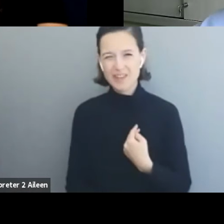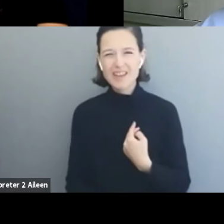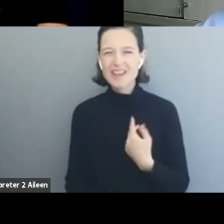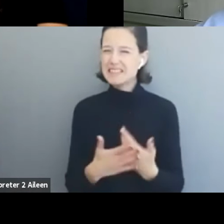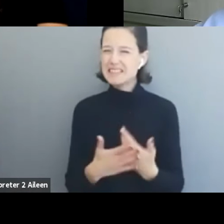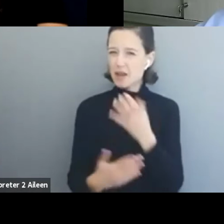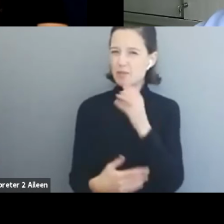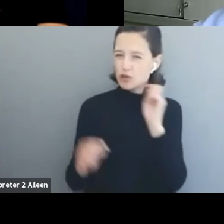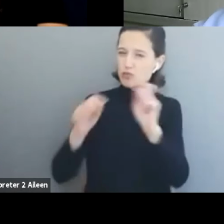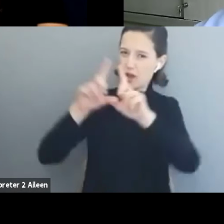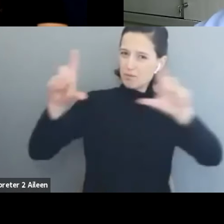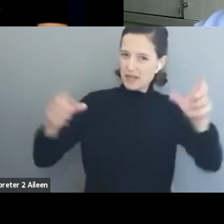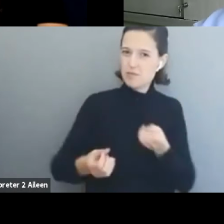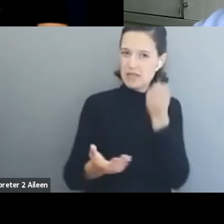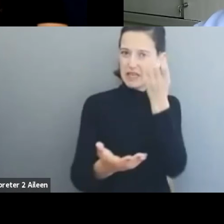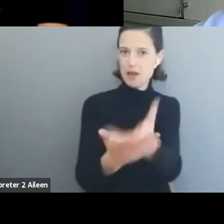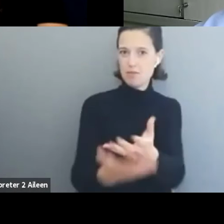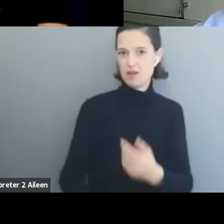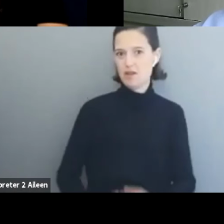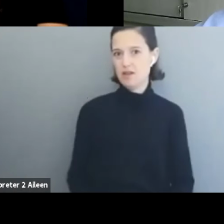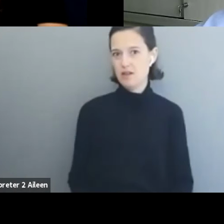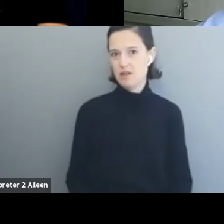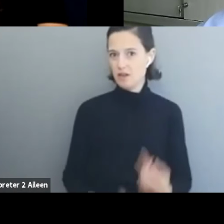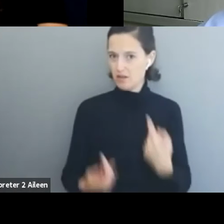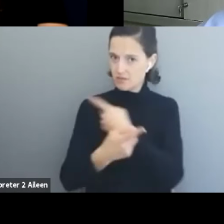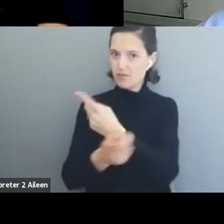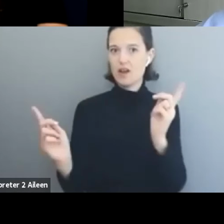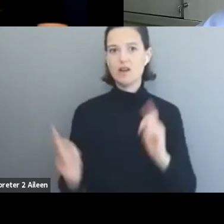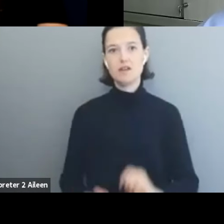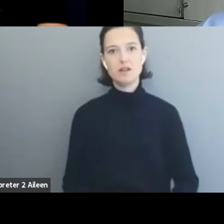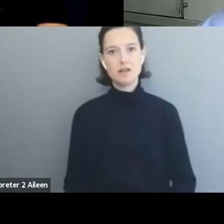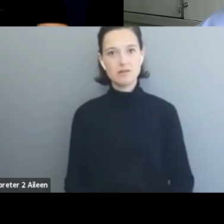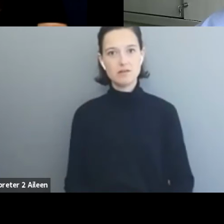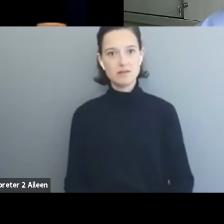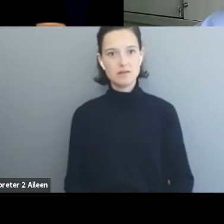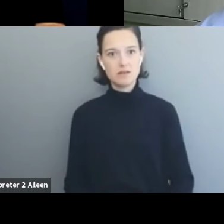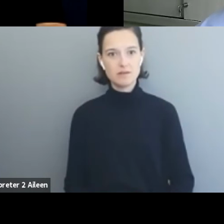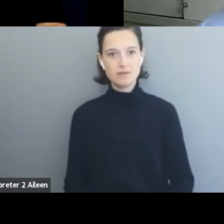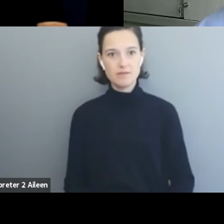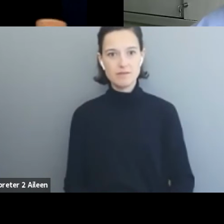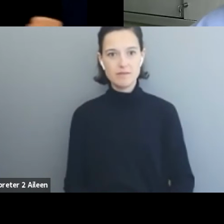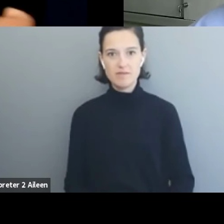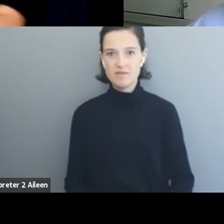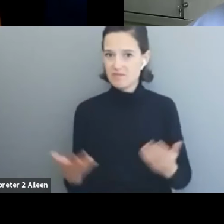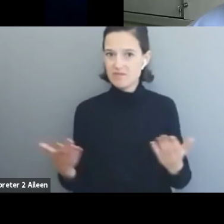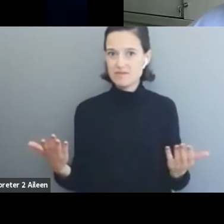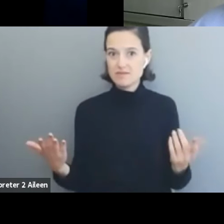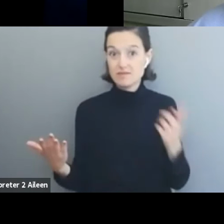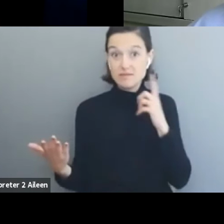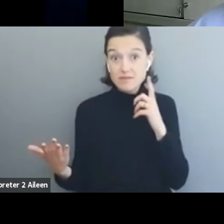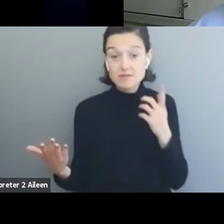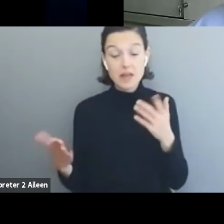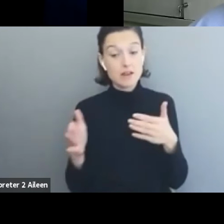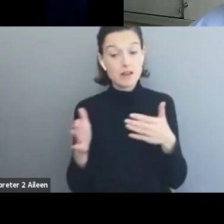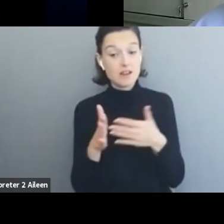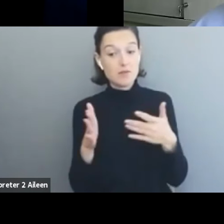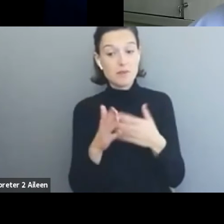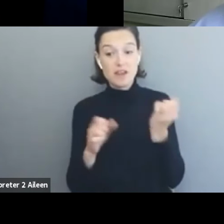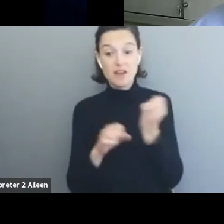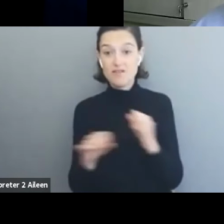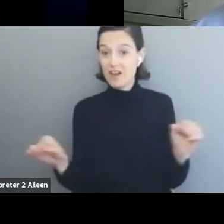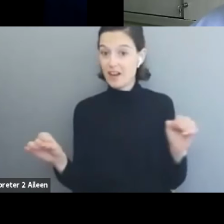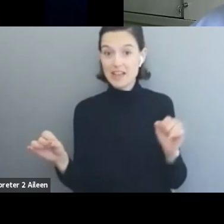An die Runde hier, ja? dass wenn Barrierefreiheit nicht erfüllt ist, dann